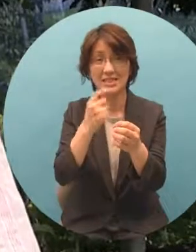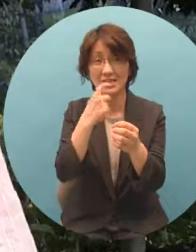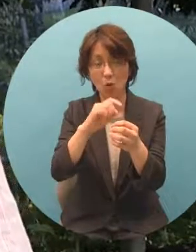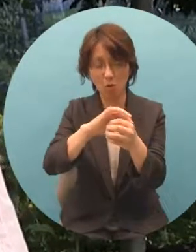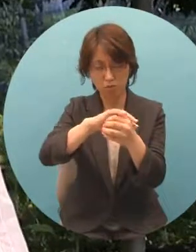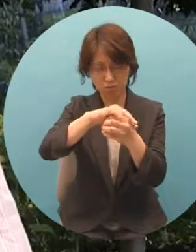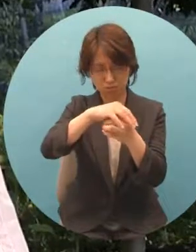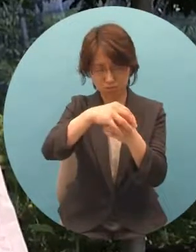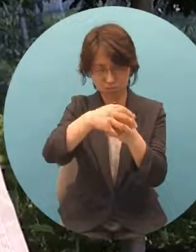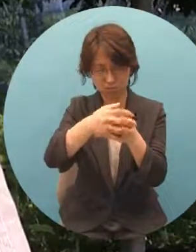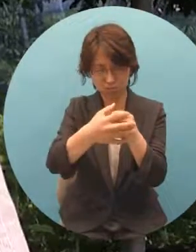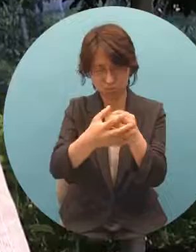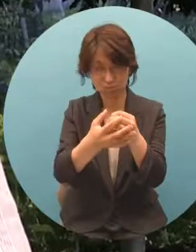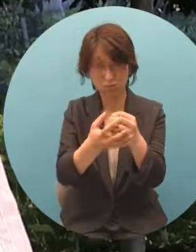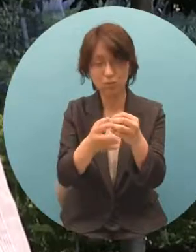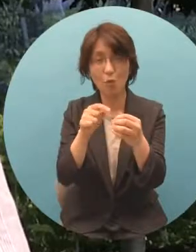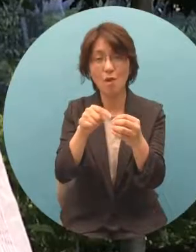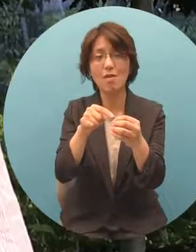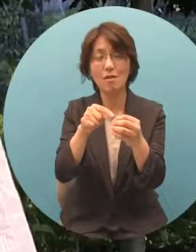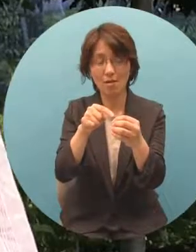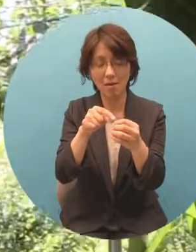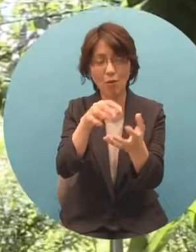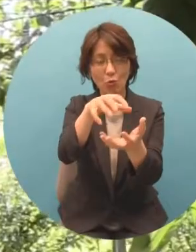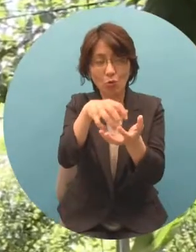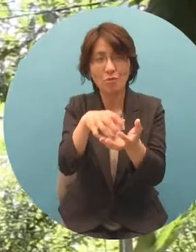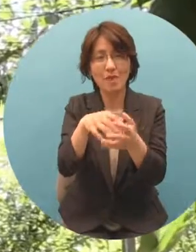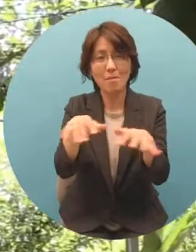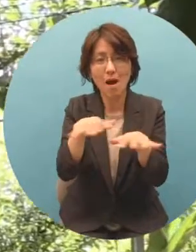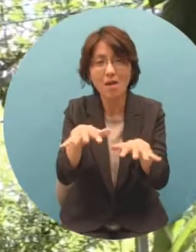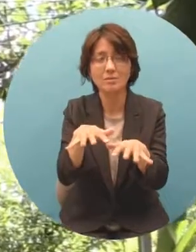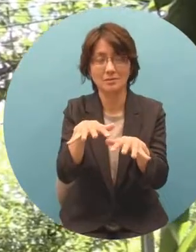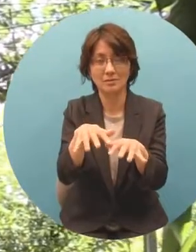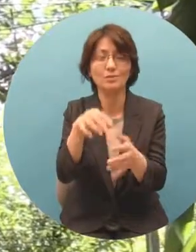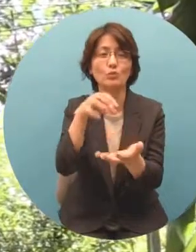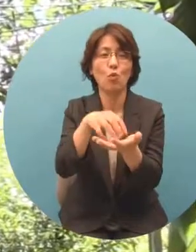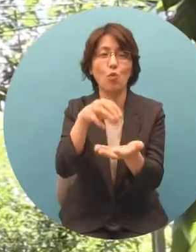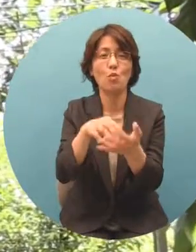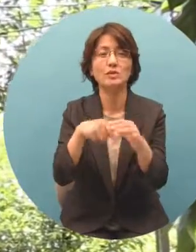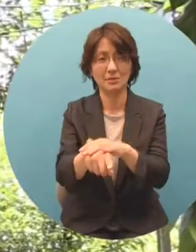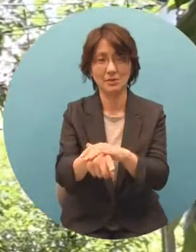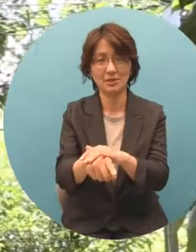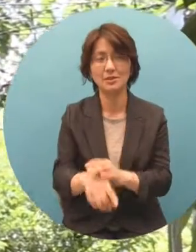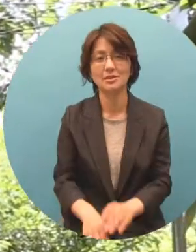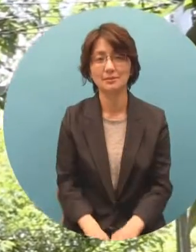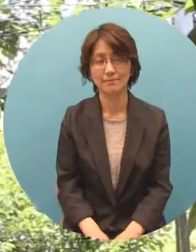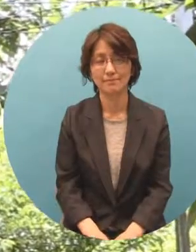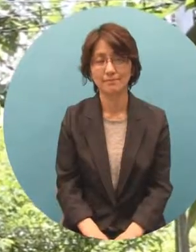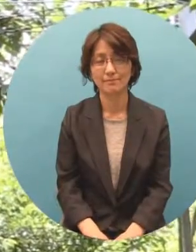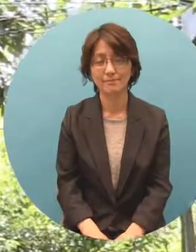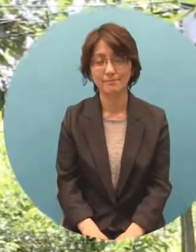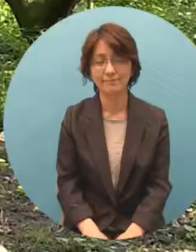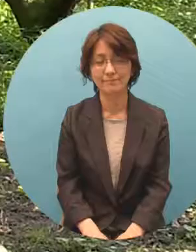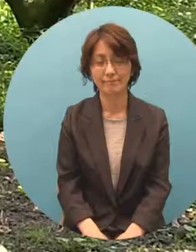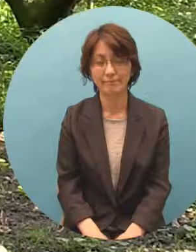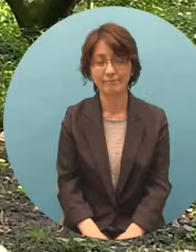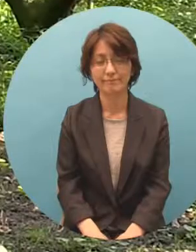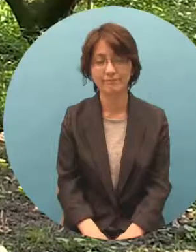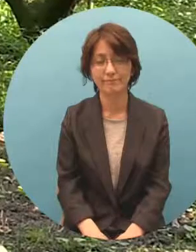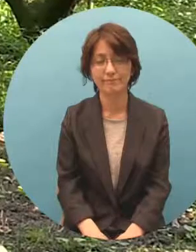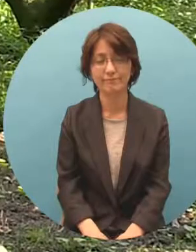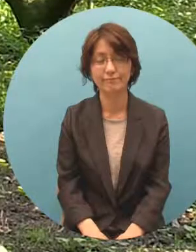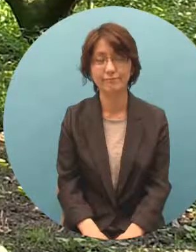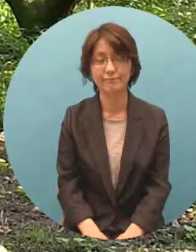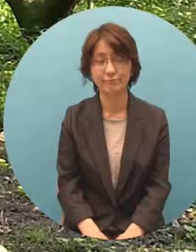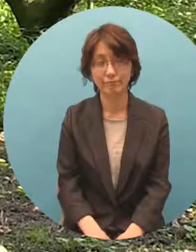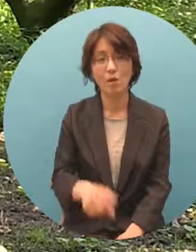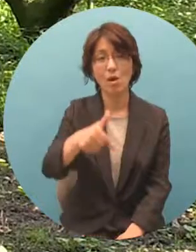そのブルームがより多くついているものが、新鮮のバロメーターということになりますね。 こちらの果